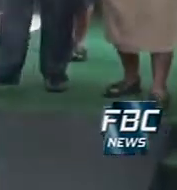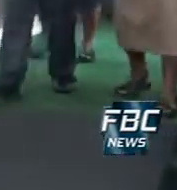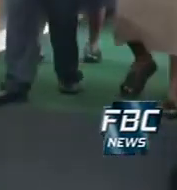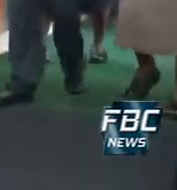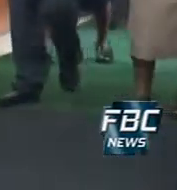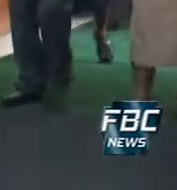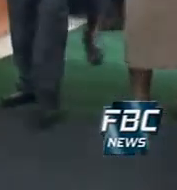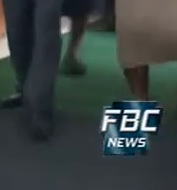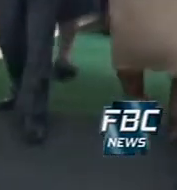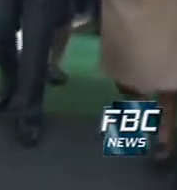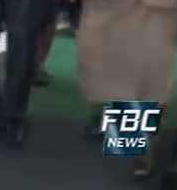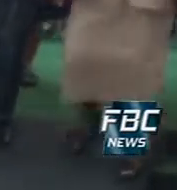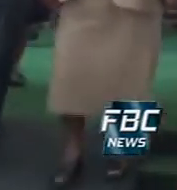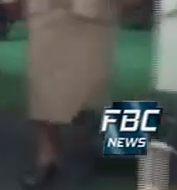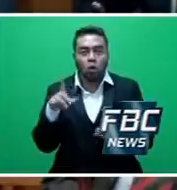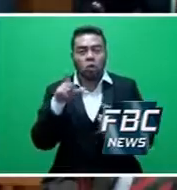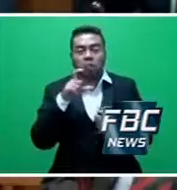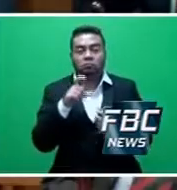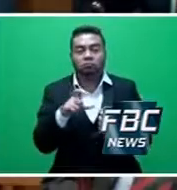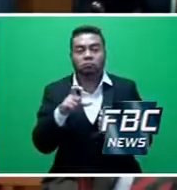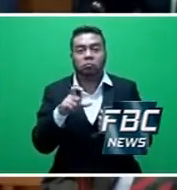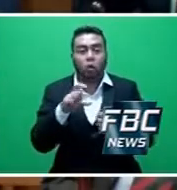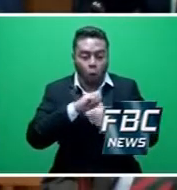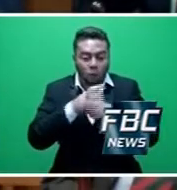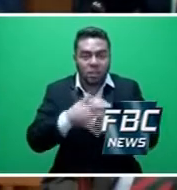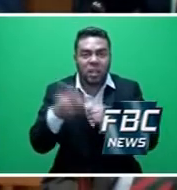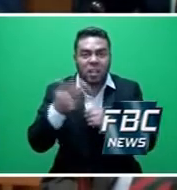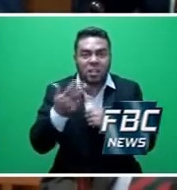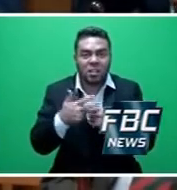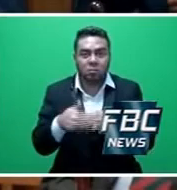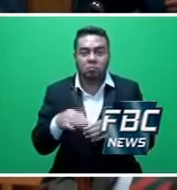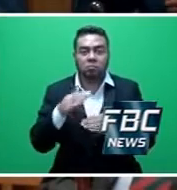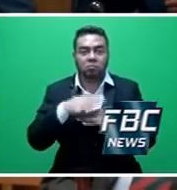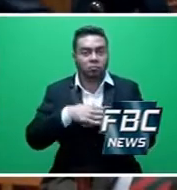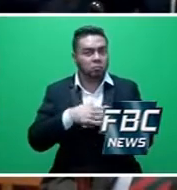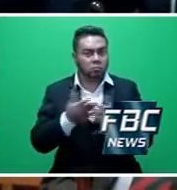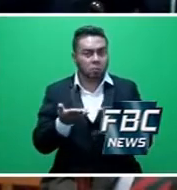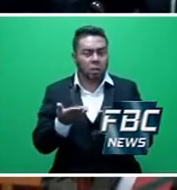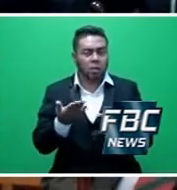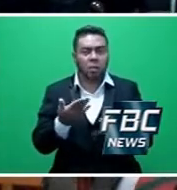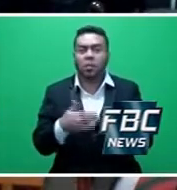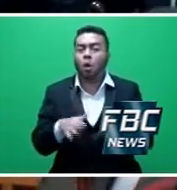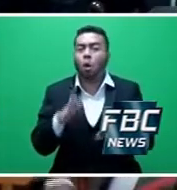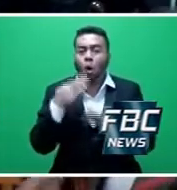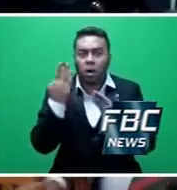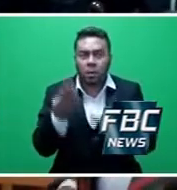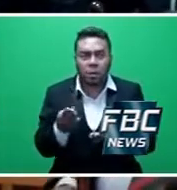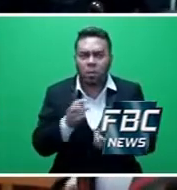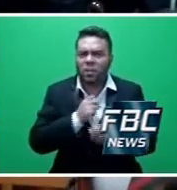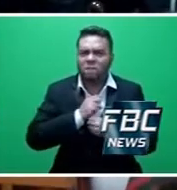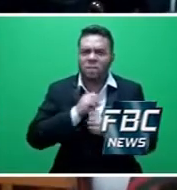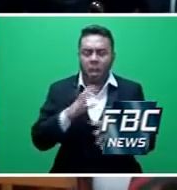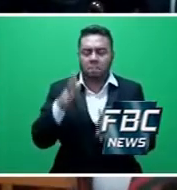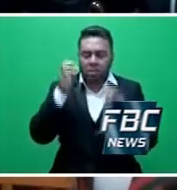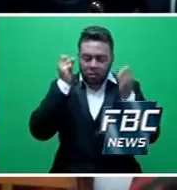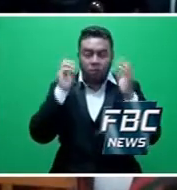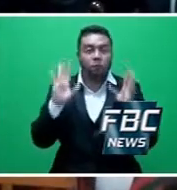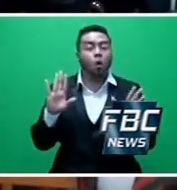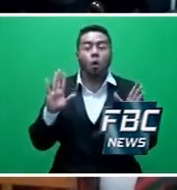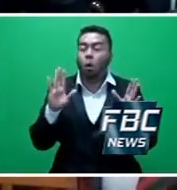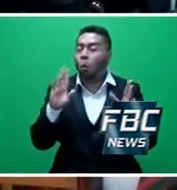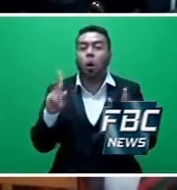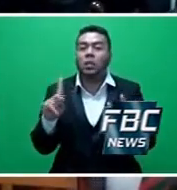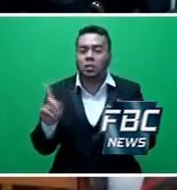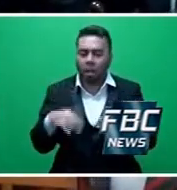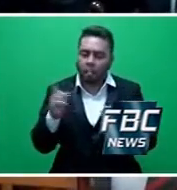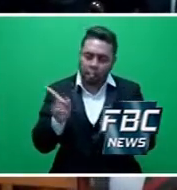pinakatale manta na benga rabi ni songo pa politiki e levena. Ia e kaya ngere tambua ni ndondonu me kilande ipakitiko seid kayum